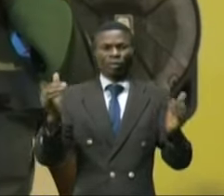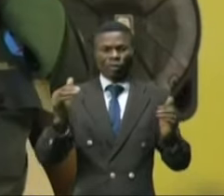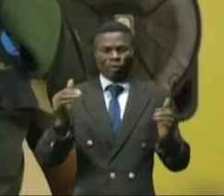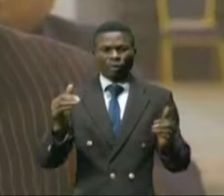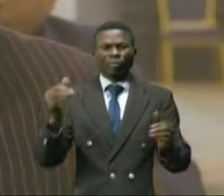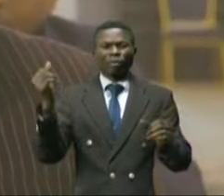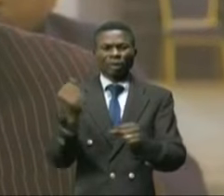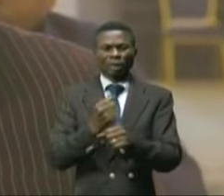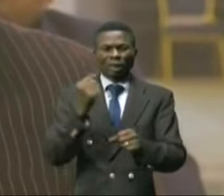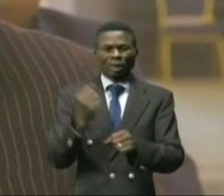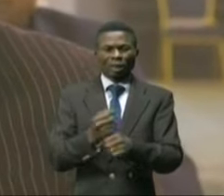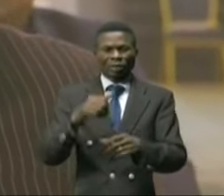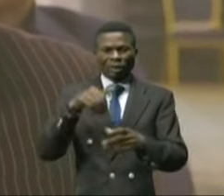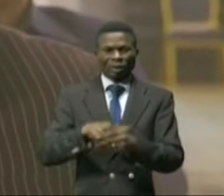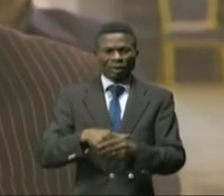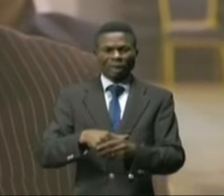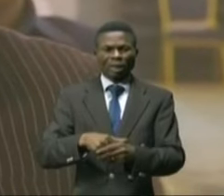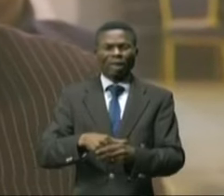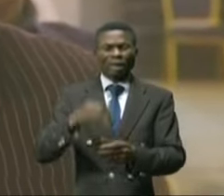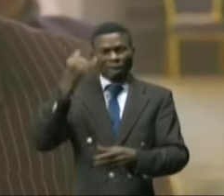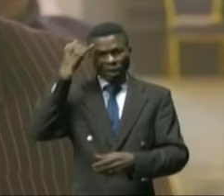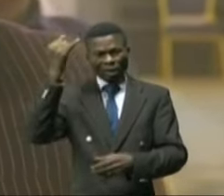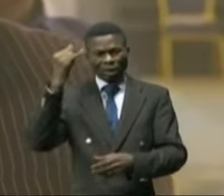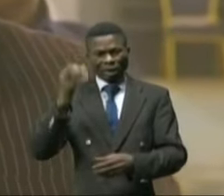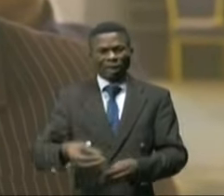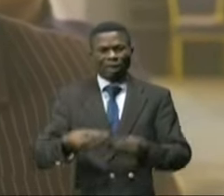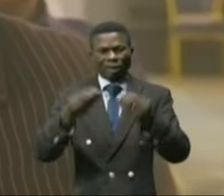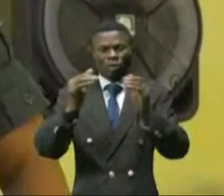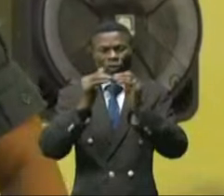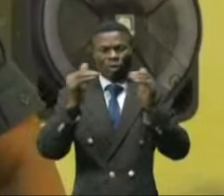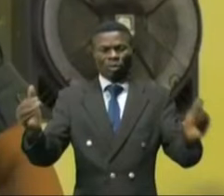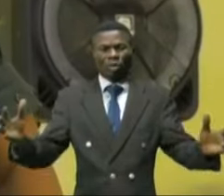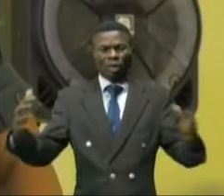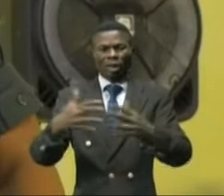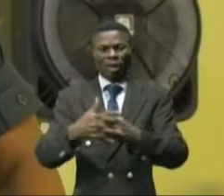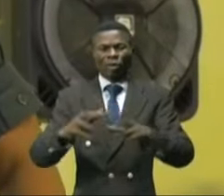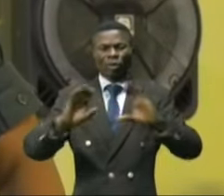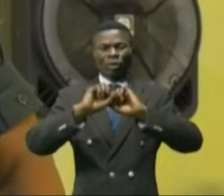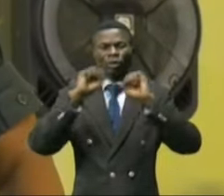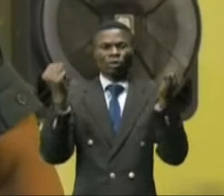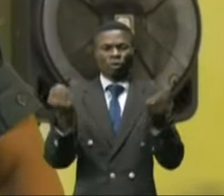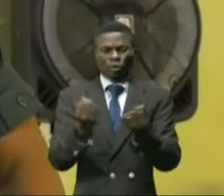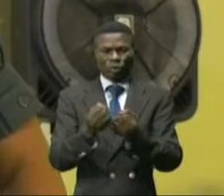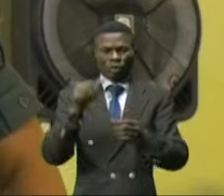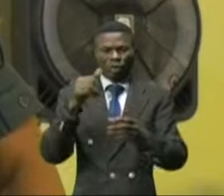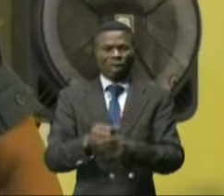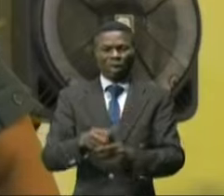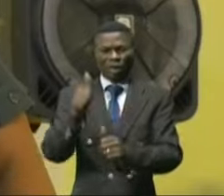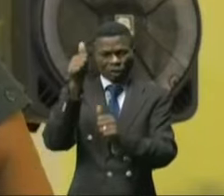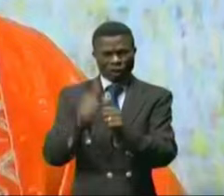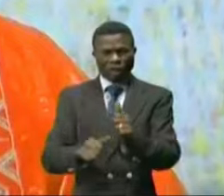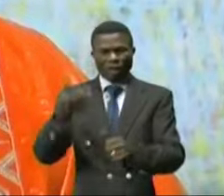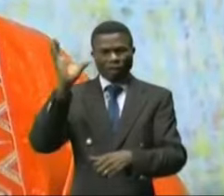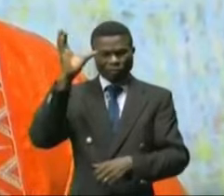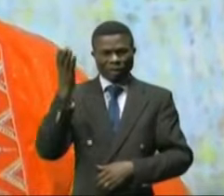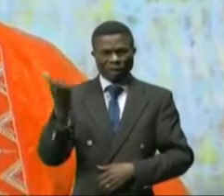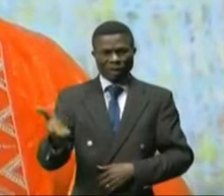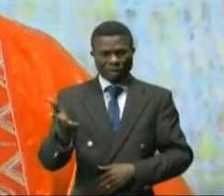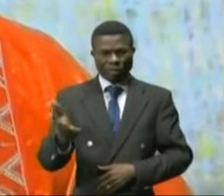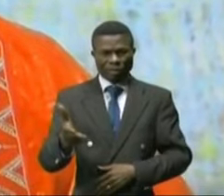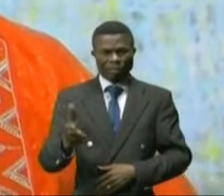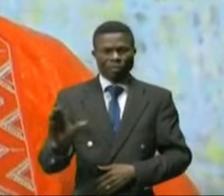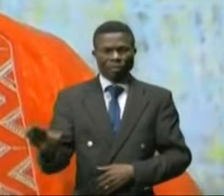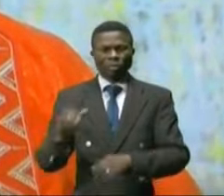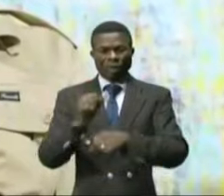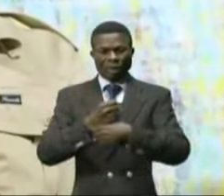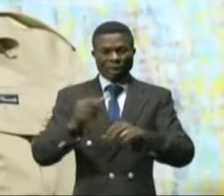œuvrer dans le sens d'apporter la paix et la cohésion sociale dans vos milieux respectifs. La mise en